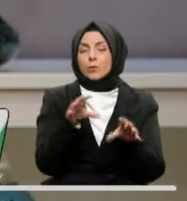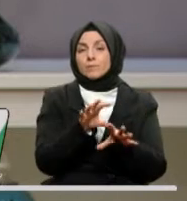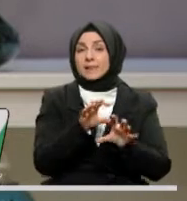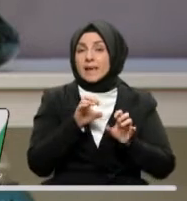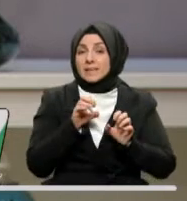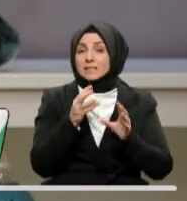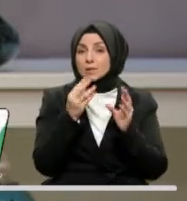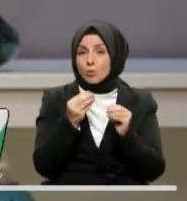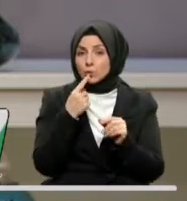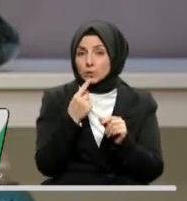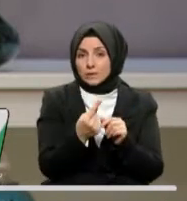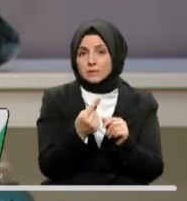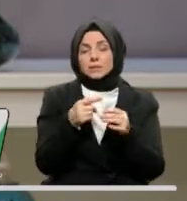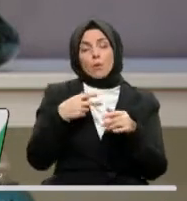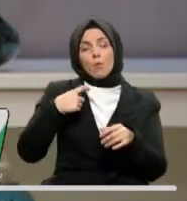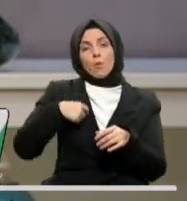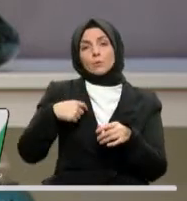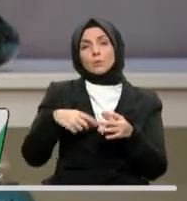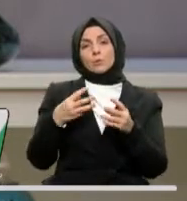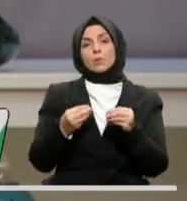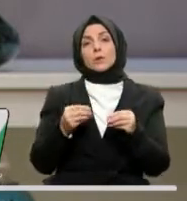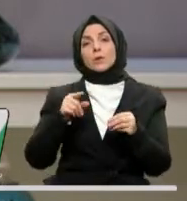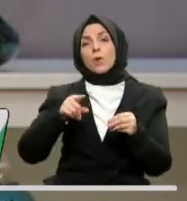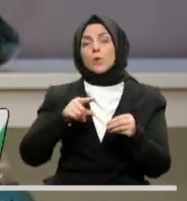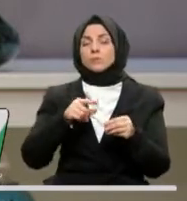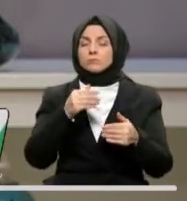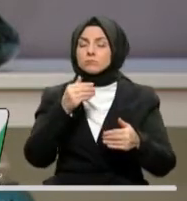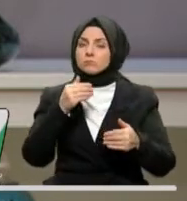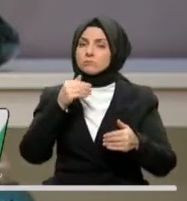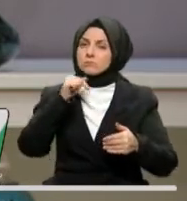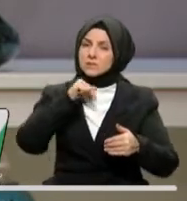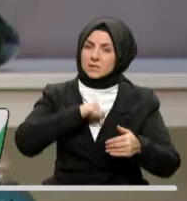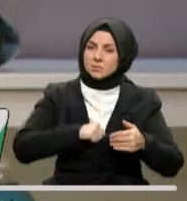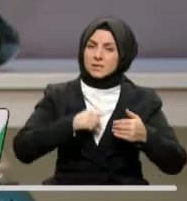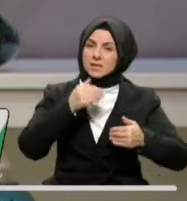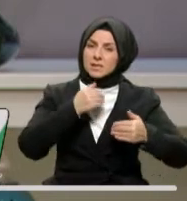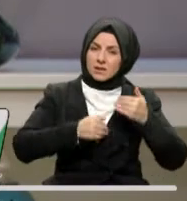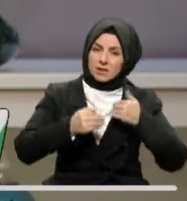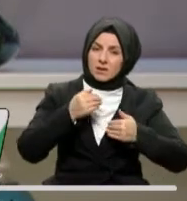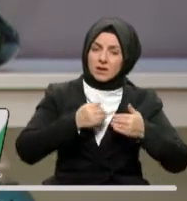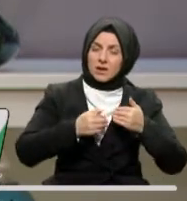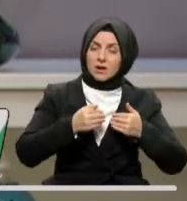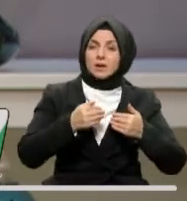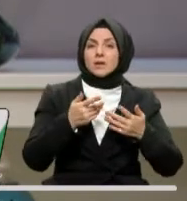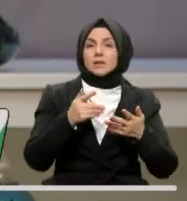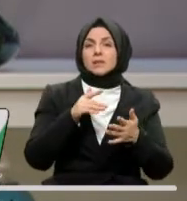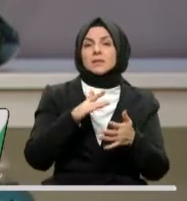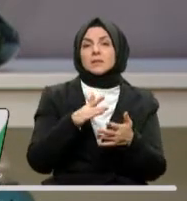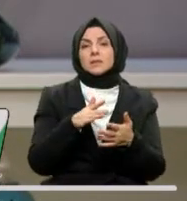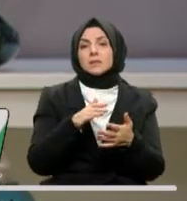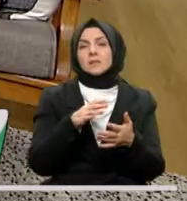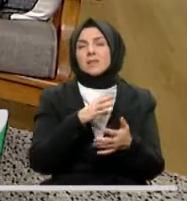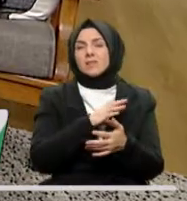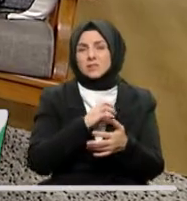özellikle sıkıntılı ya da bizim o yaramız diyeceğim o içimizdeki sıkıntılı bölgeye basan bu